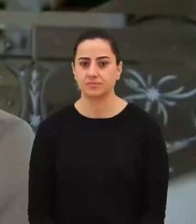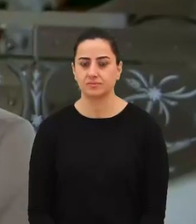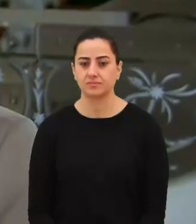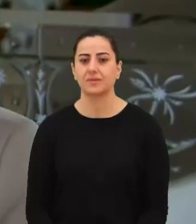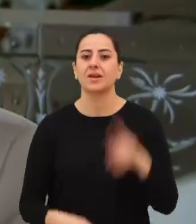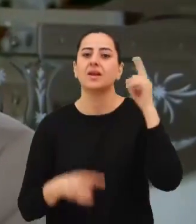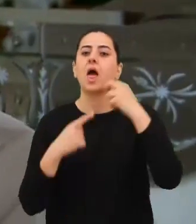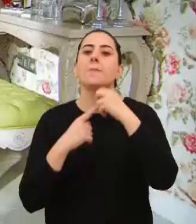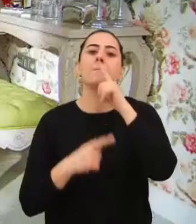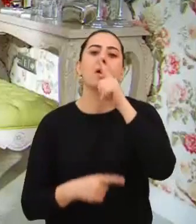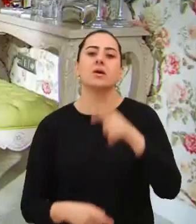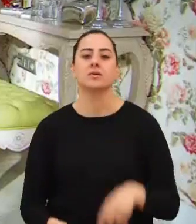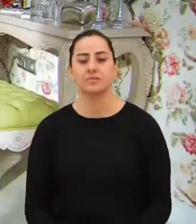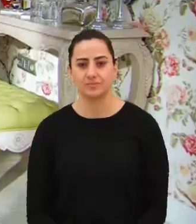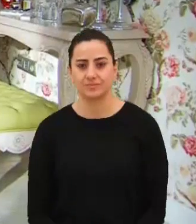Ramin Bey!